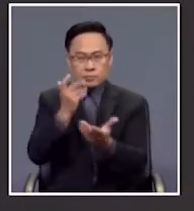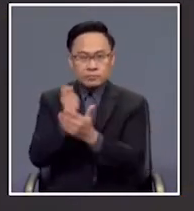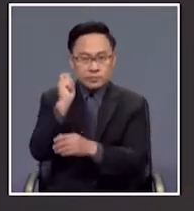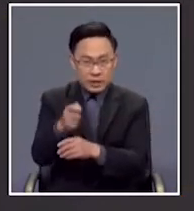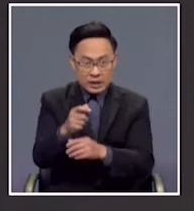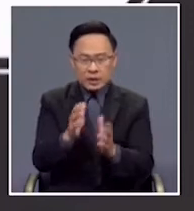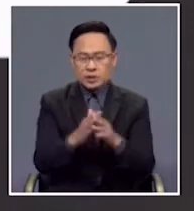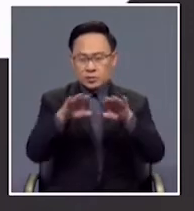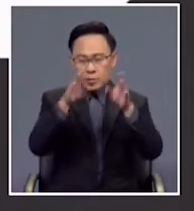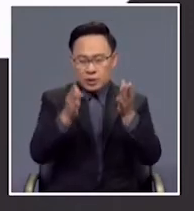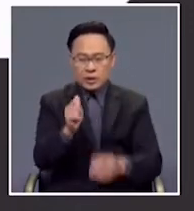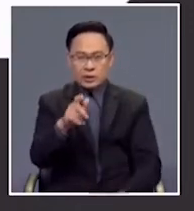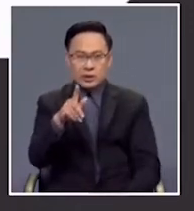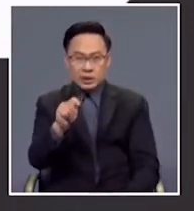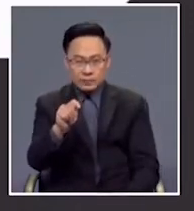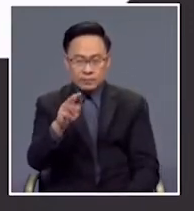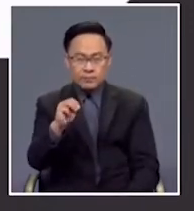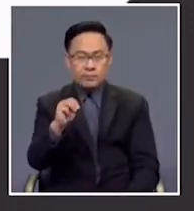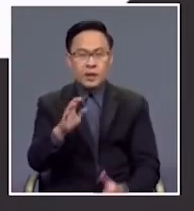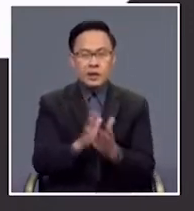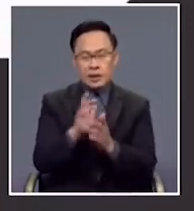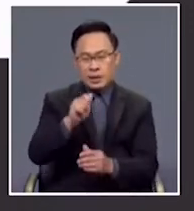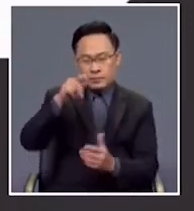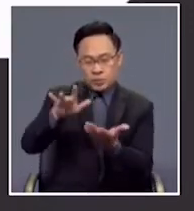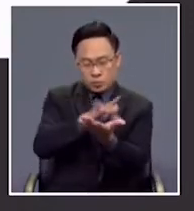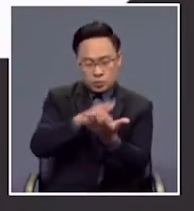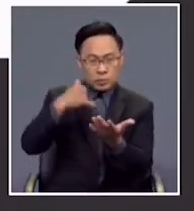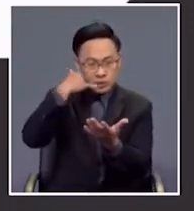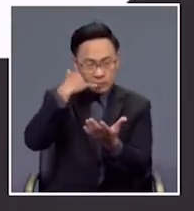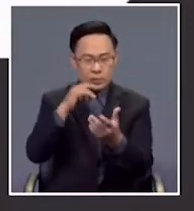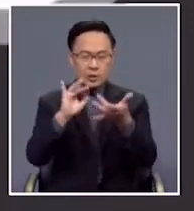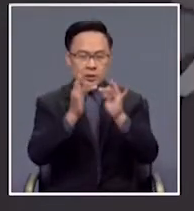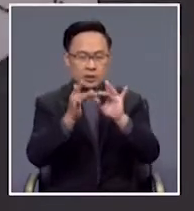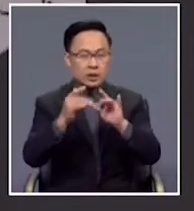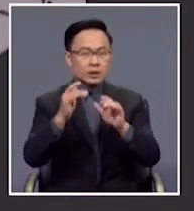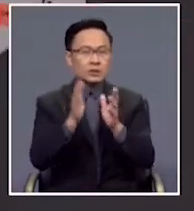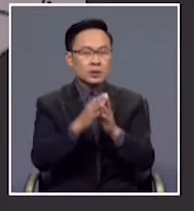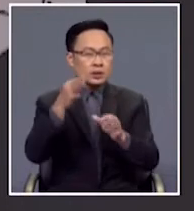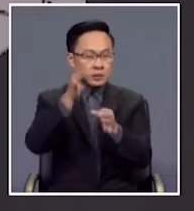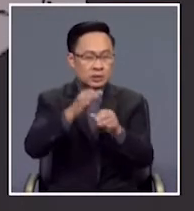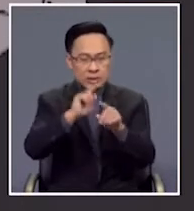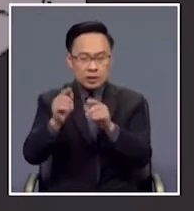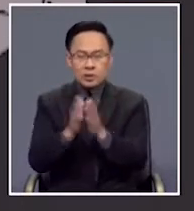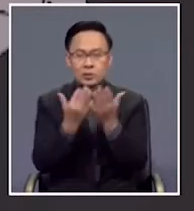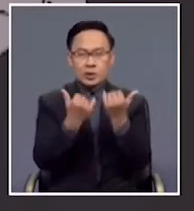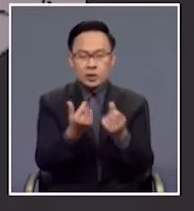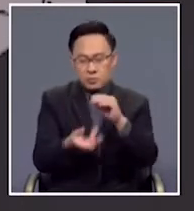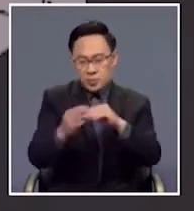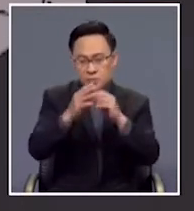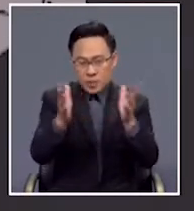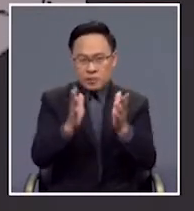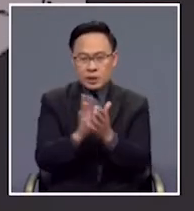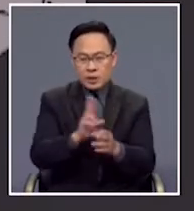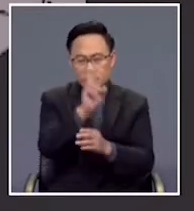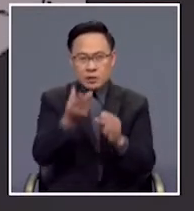างเครื่อง ATM ผ่านแอปพลิเคชันมือถือหรือช่องทางอินเทอร์เน็ตแบงกิ้งก็ได้ซึ่งผลตอบรับเป็นไปได้ดีและมีการใช้ง